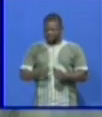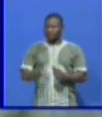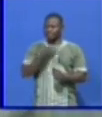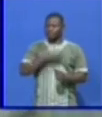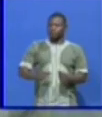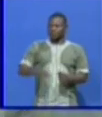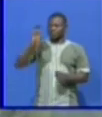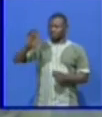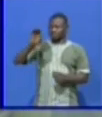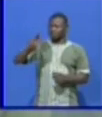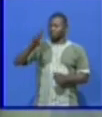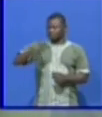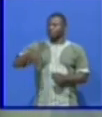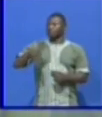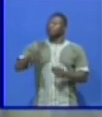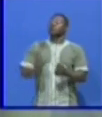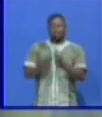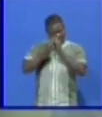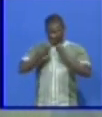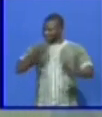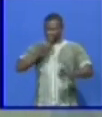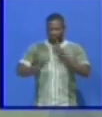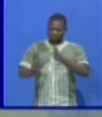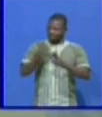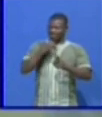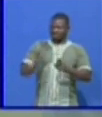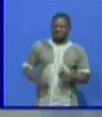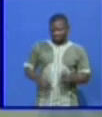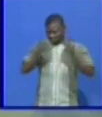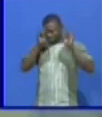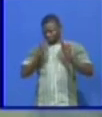rancune ni haine, de quitter des sentiers battus